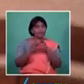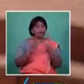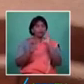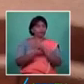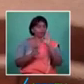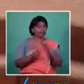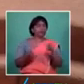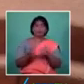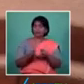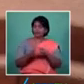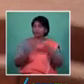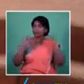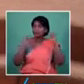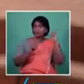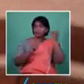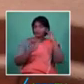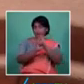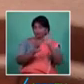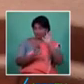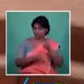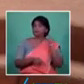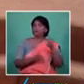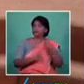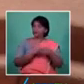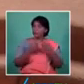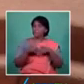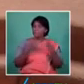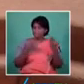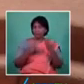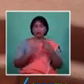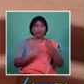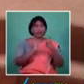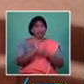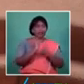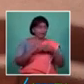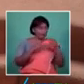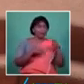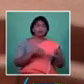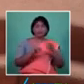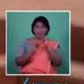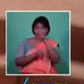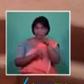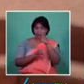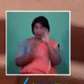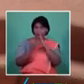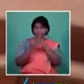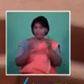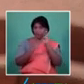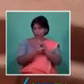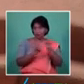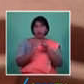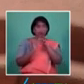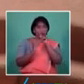පළ කරමින් ඊට අදාළ ඉහළ ප්‍රසිද්ධියක් ලබා දී තිබිනි. ලංකාදීප මව්බිම පුවත්වල මේ වැරදි ප්‍රවෘත්තිය පළ කිරීමේ පදනම් කරගෙන